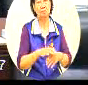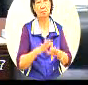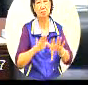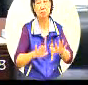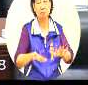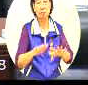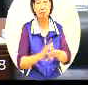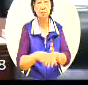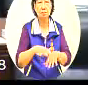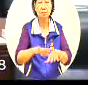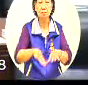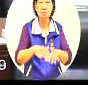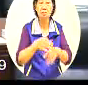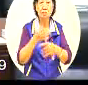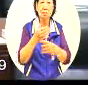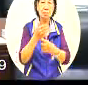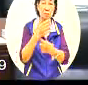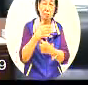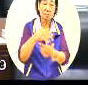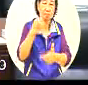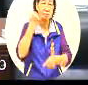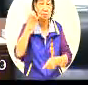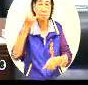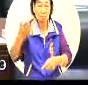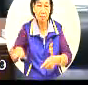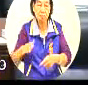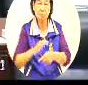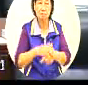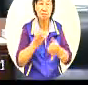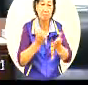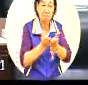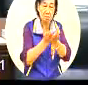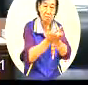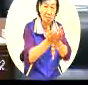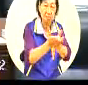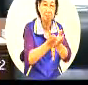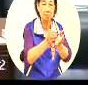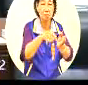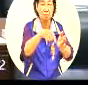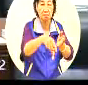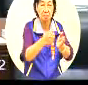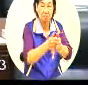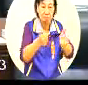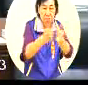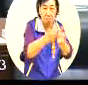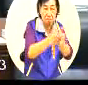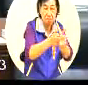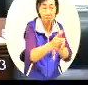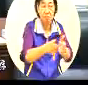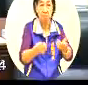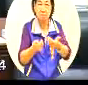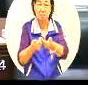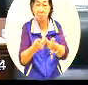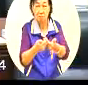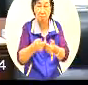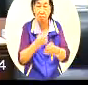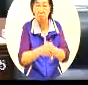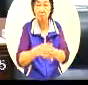在塞船的程度可能会是现在未来会是现在的不知道多少